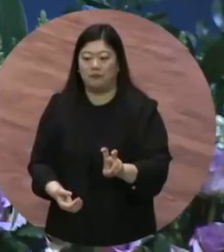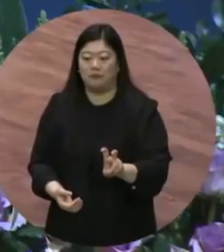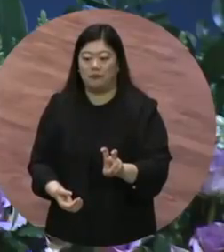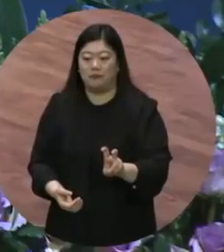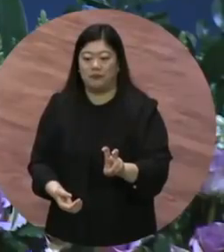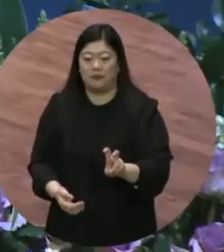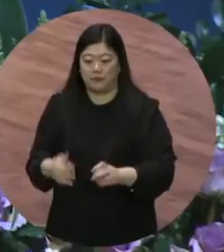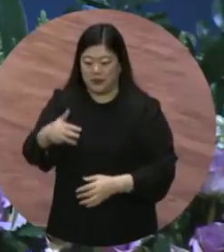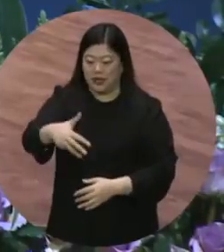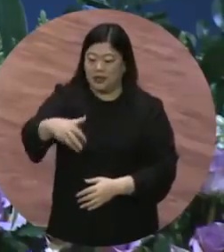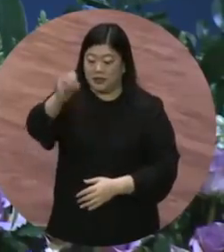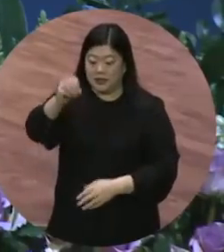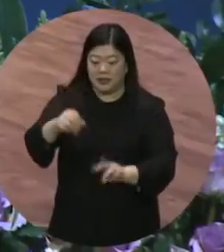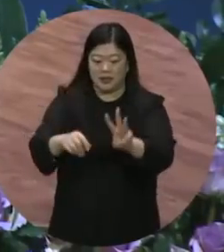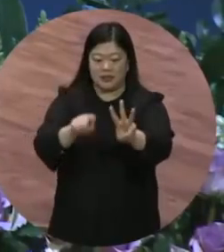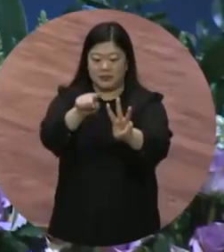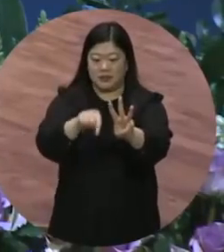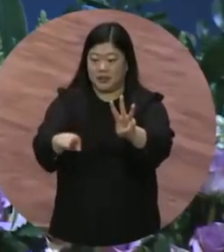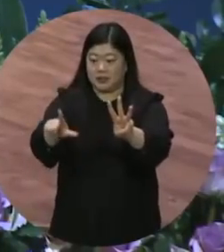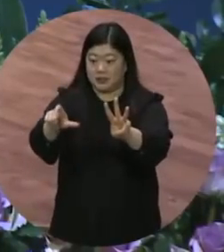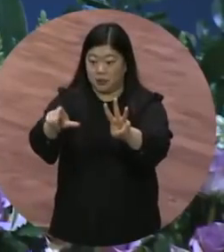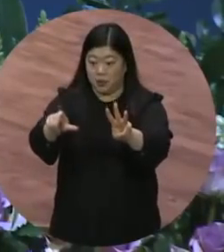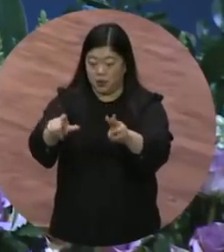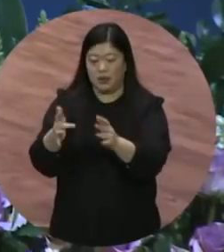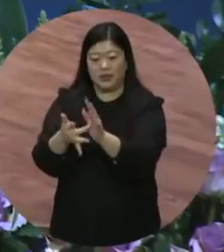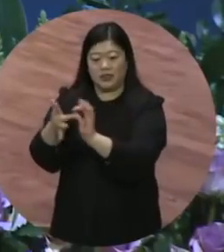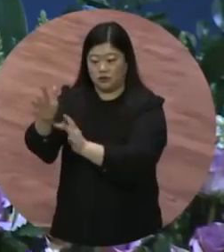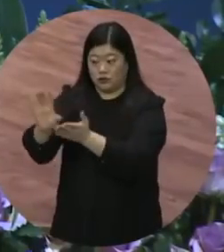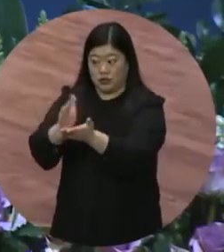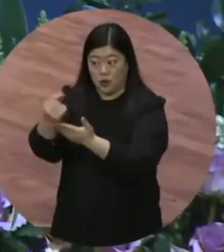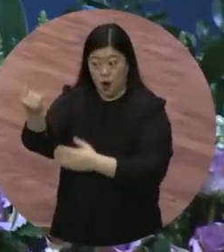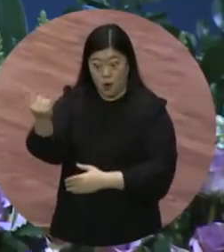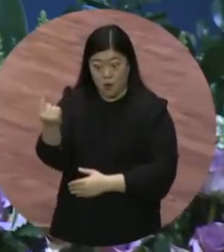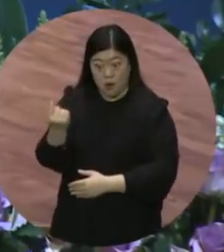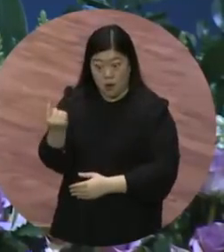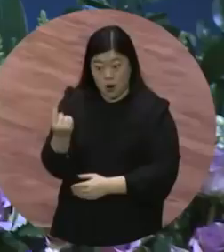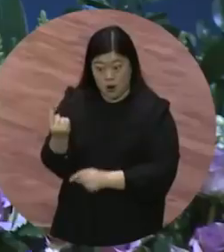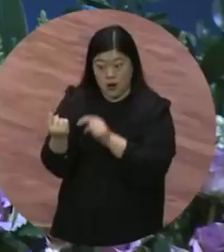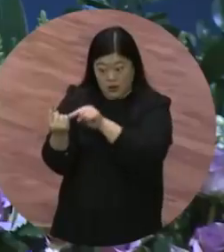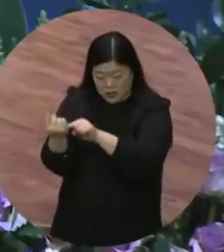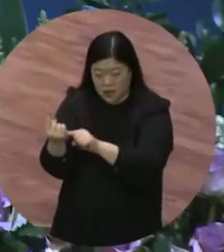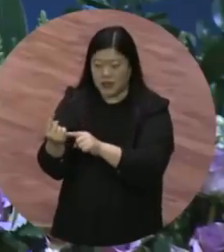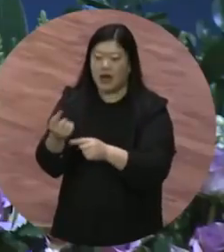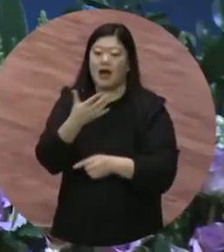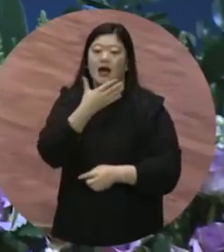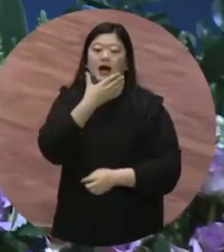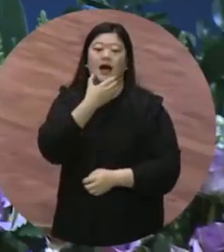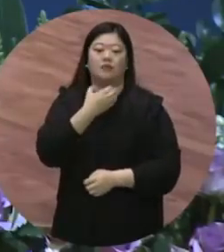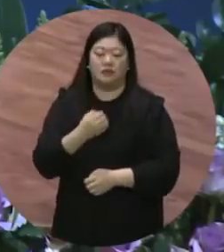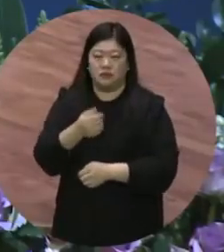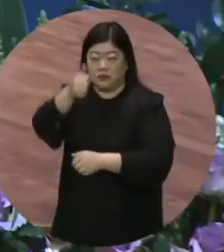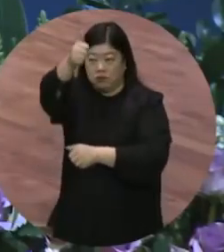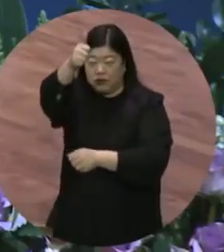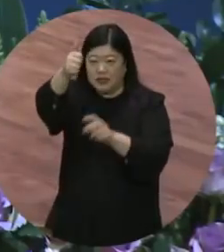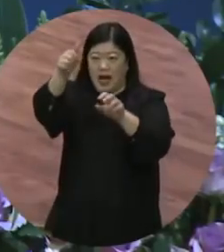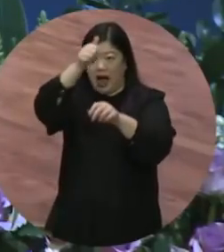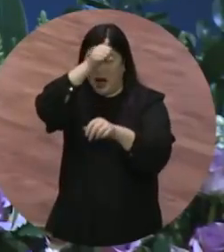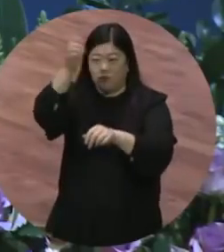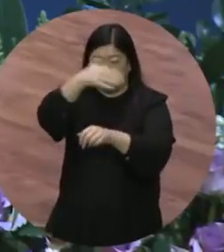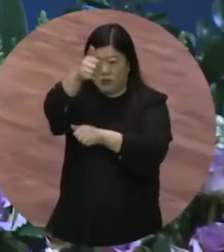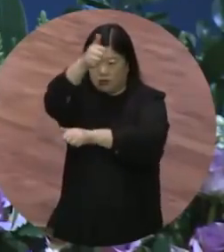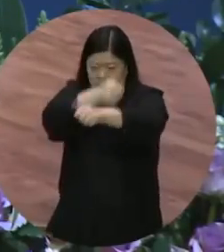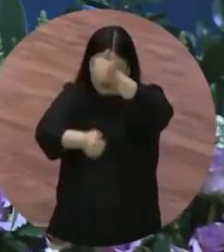3장 15절의 주인공 그리스도가 태어날 것을 아브라함의 후손 중에 태어날 것을 족보를 통해 설명하고